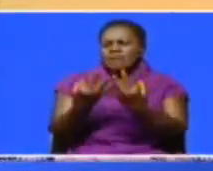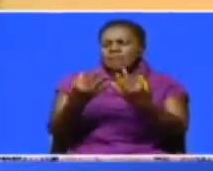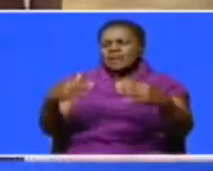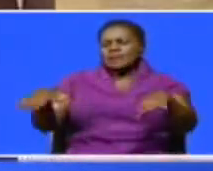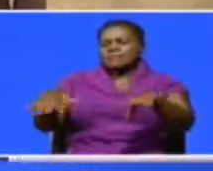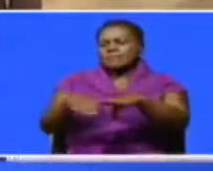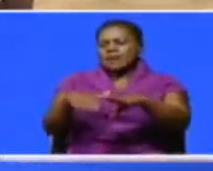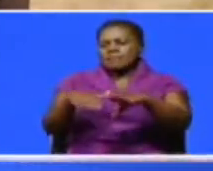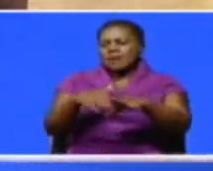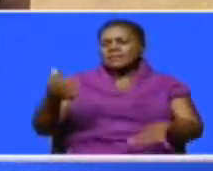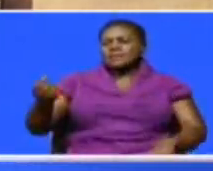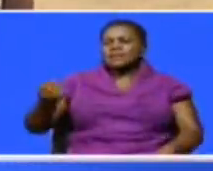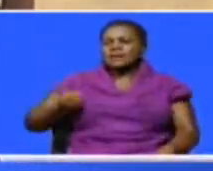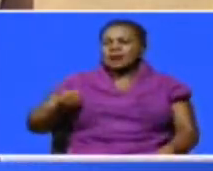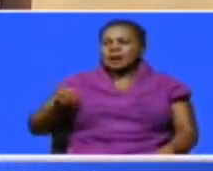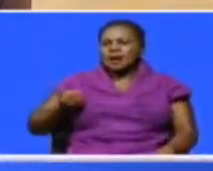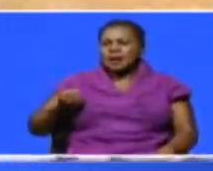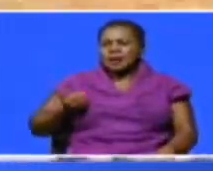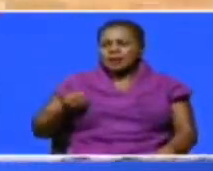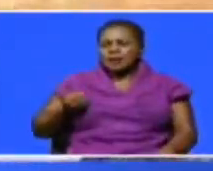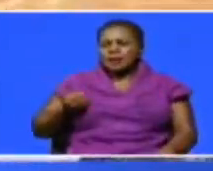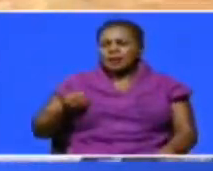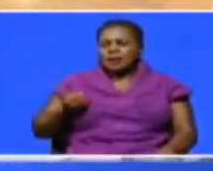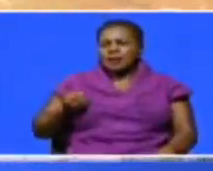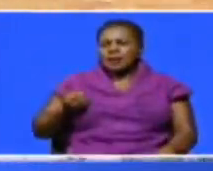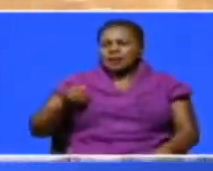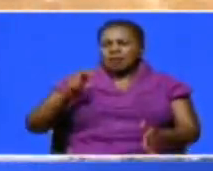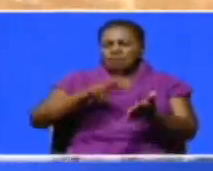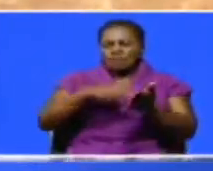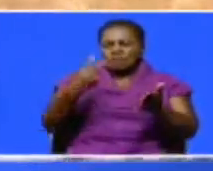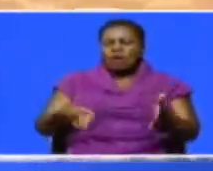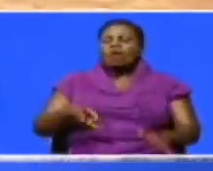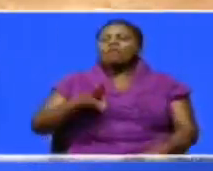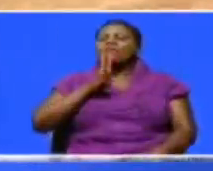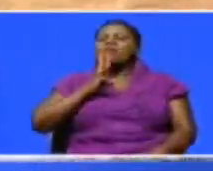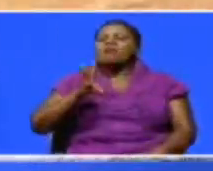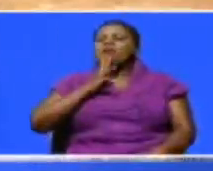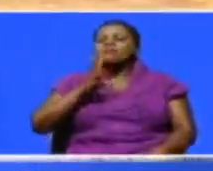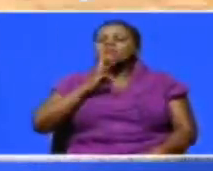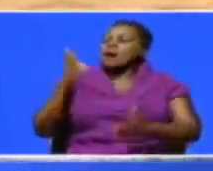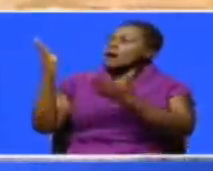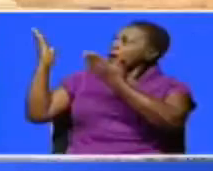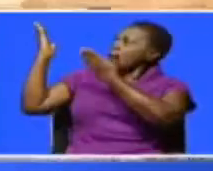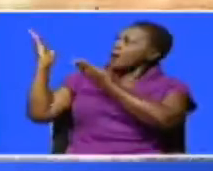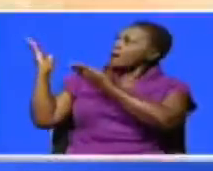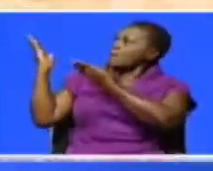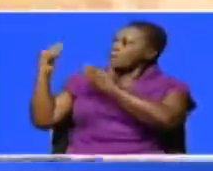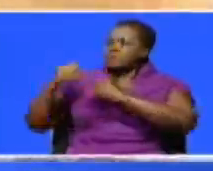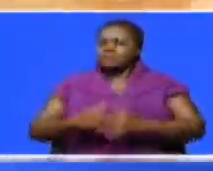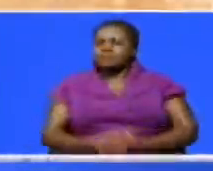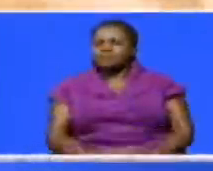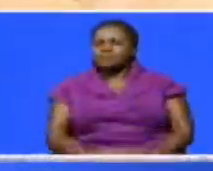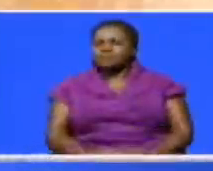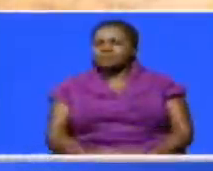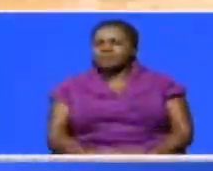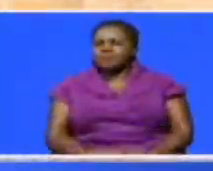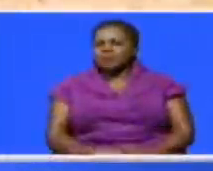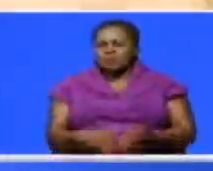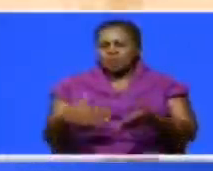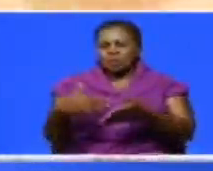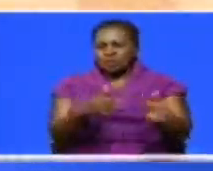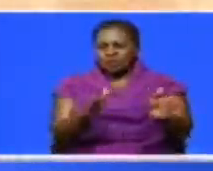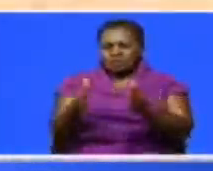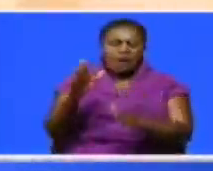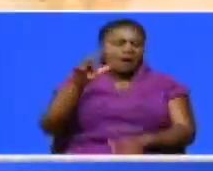wake marehemu Dorcas Jepkemboi Chumba aliyezama na kufa maji katika maporomoko ya maji Chepkit kwenye mto